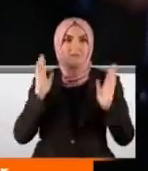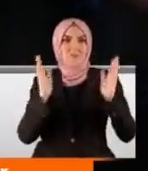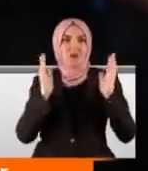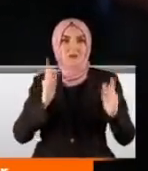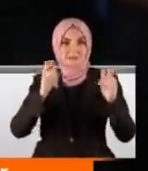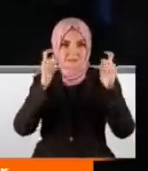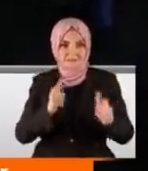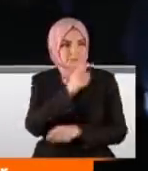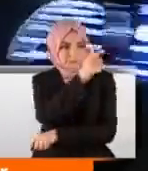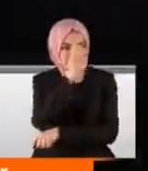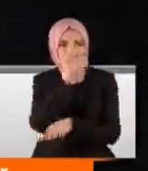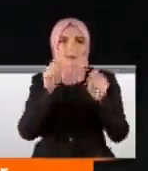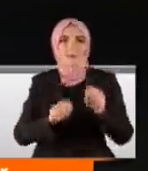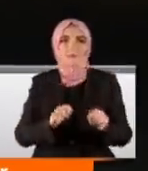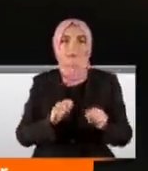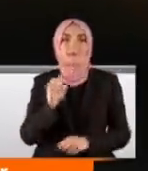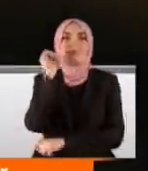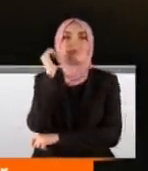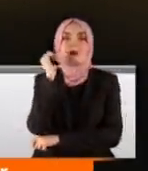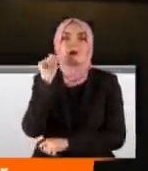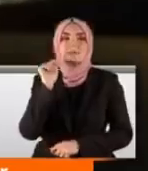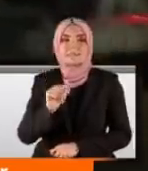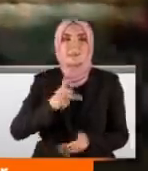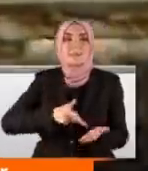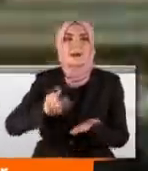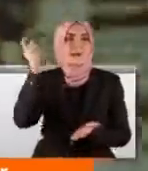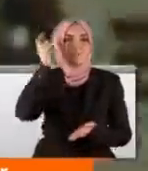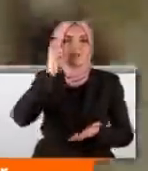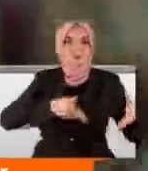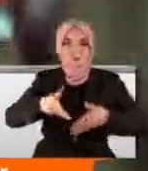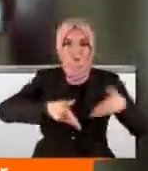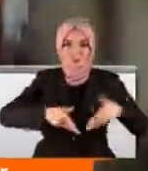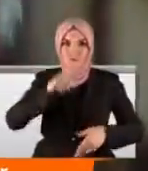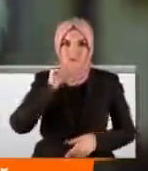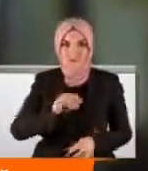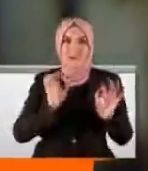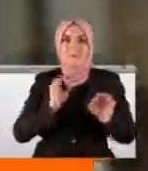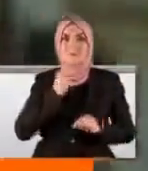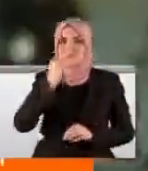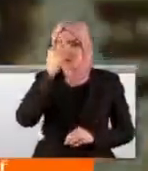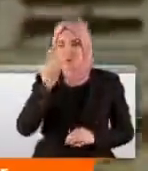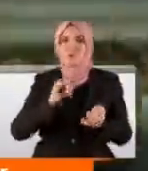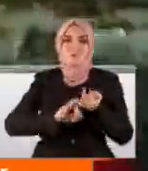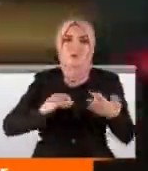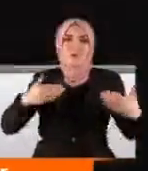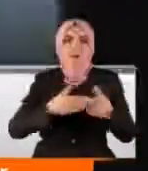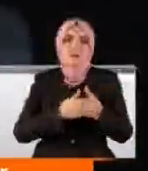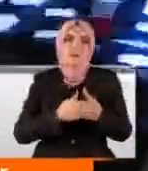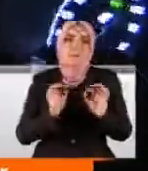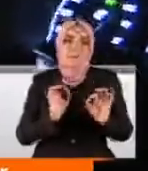Taksim Tarlabaşı bulvarındayız ve burası her cuma cumartesi gecesi olduğu gibi oldukça kalabalık ve tabii ki korsan otoparkçılar